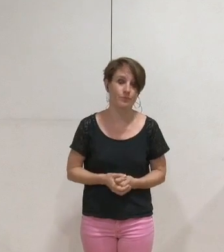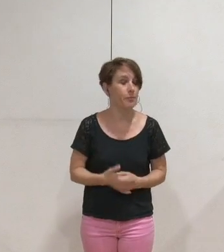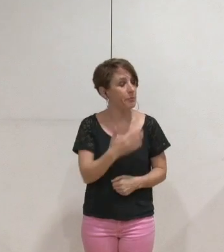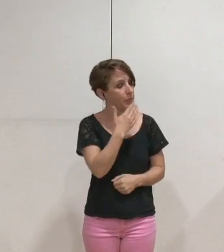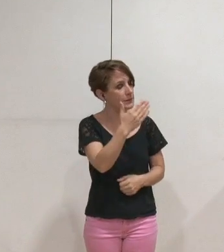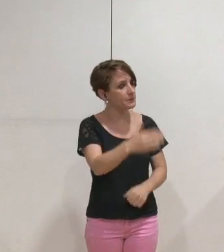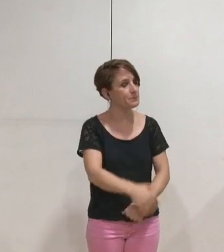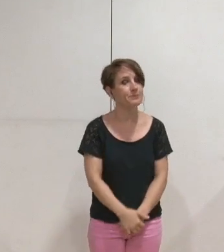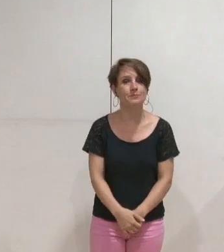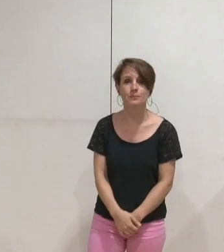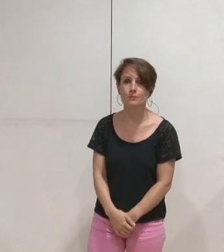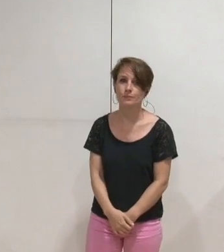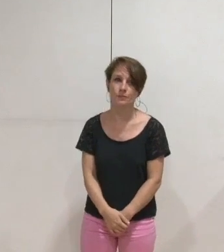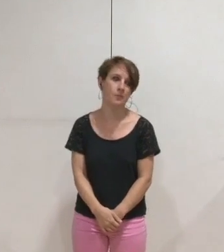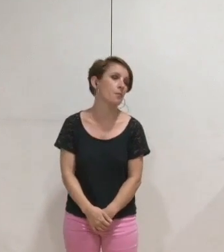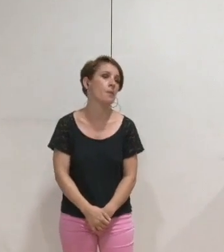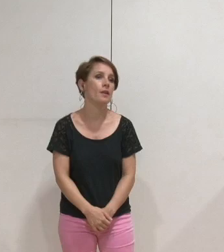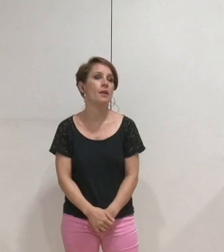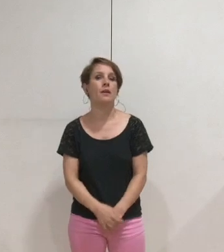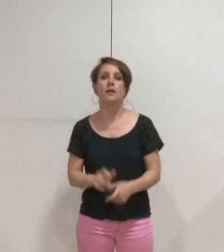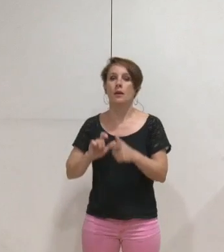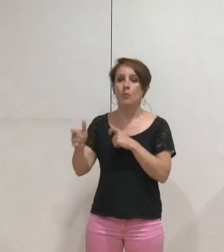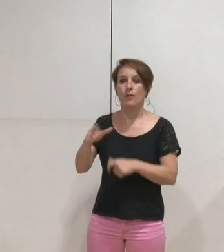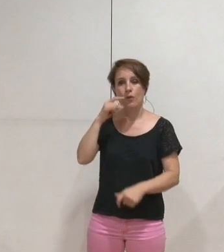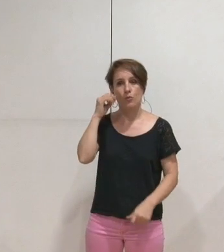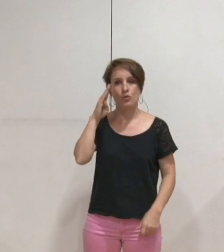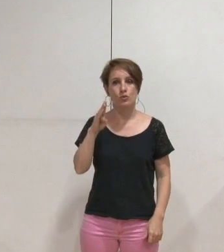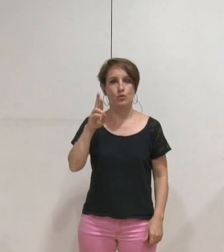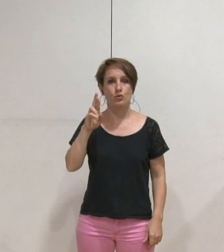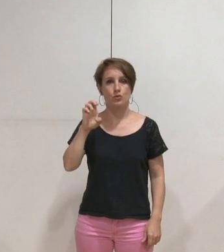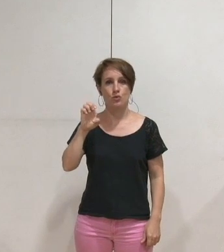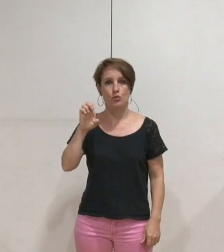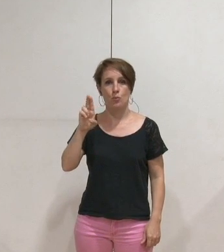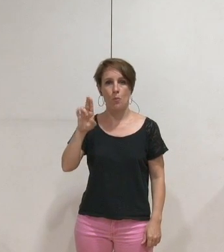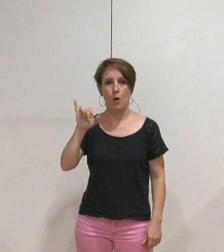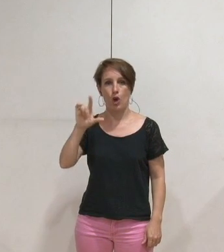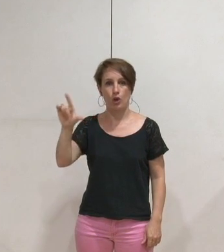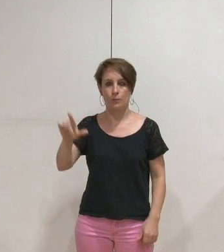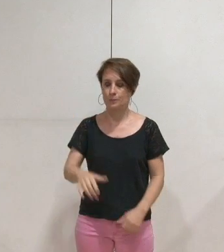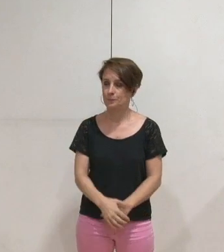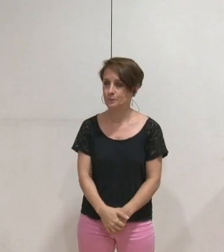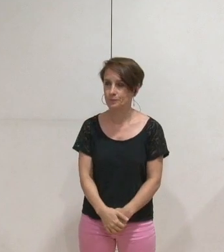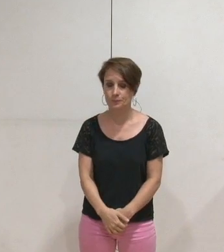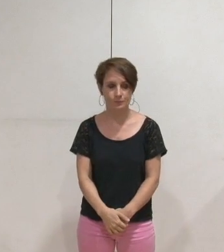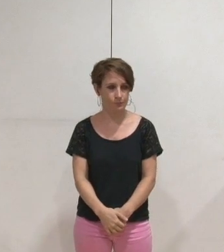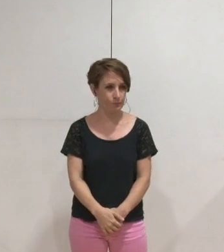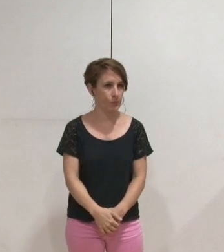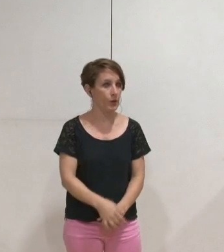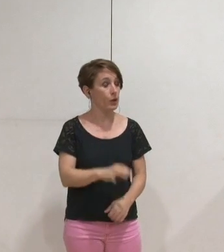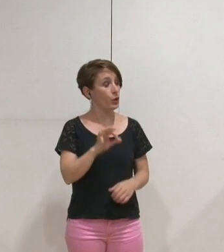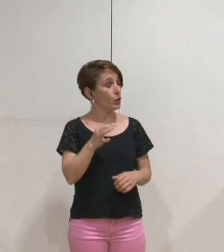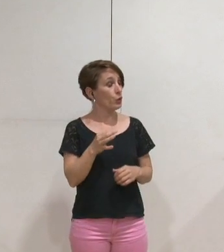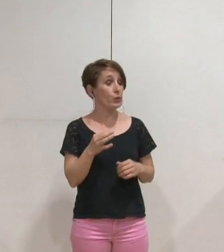vous remercie monsieur Breuil oui monsieur le Maire mes chers collègues l'examen de cette